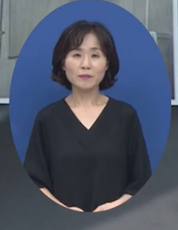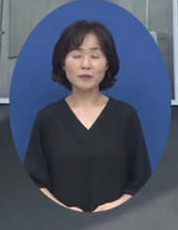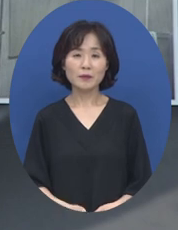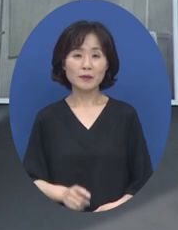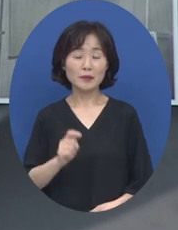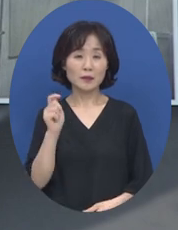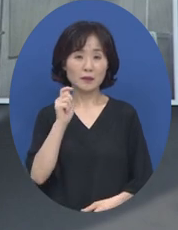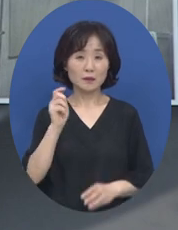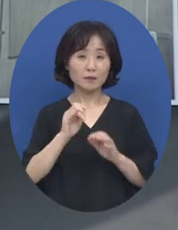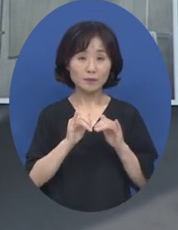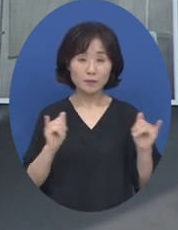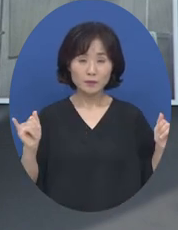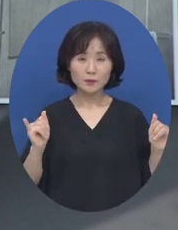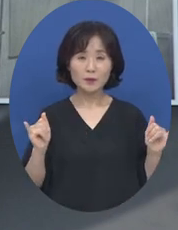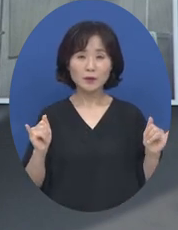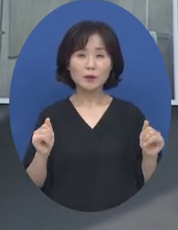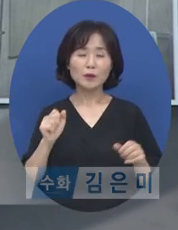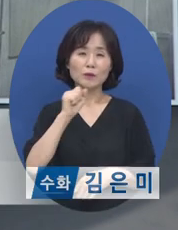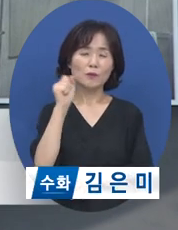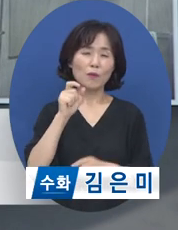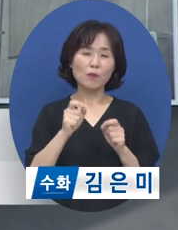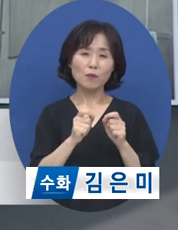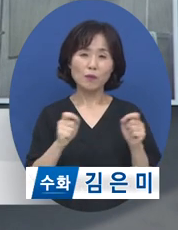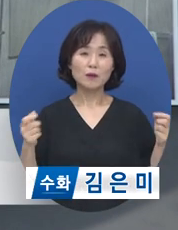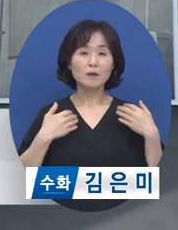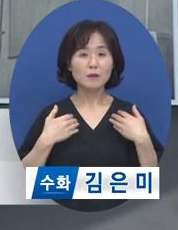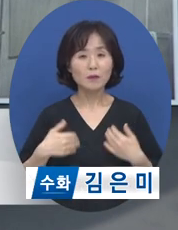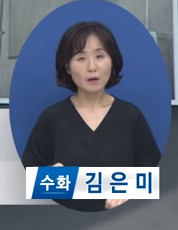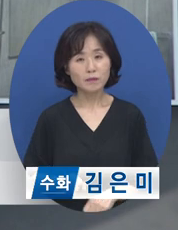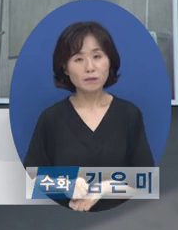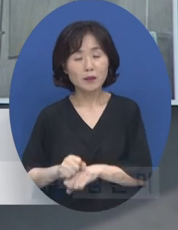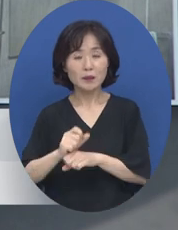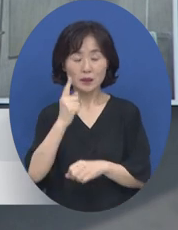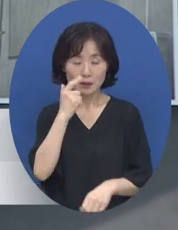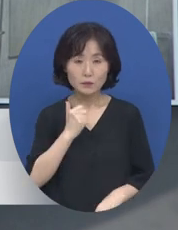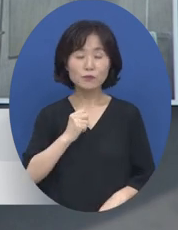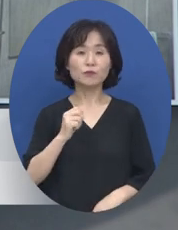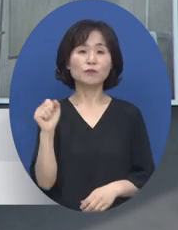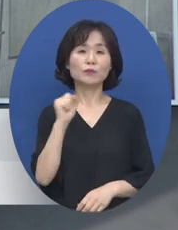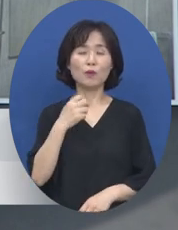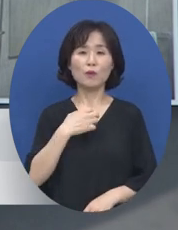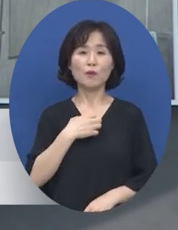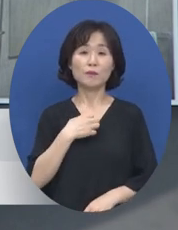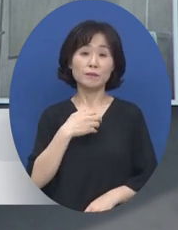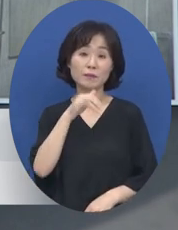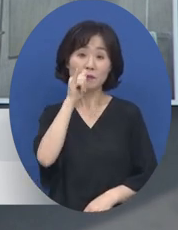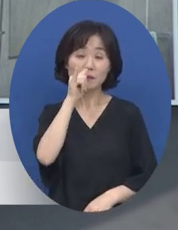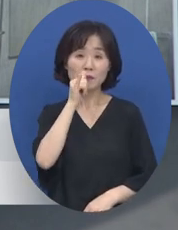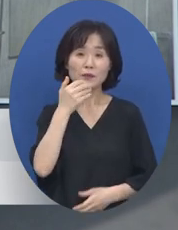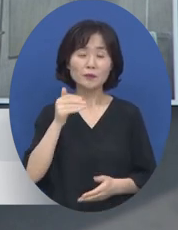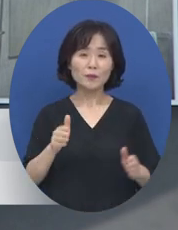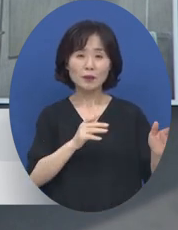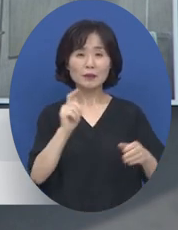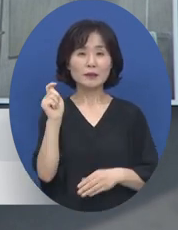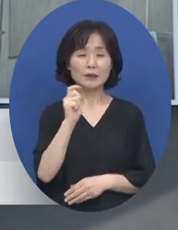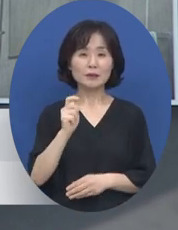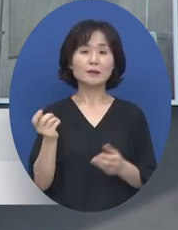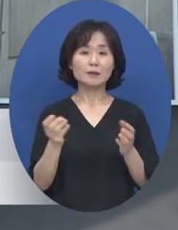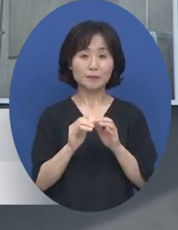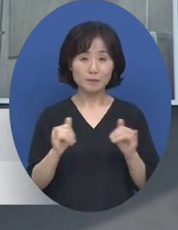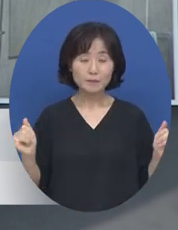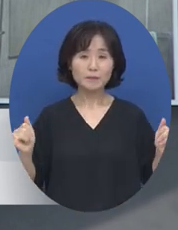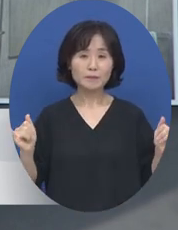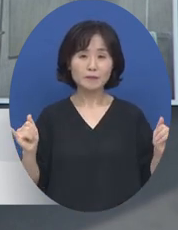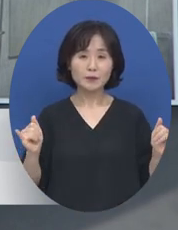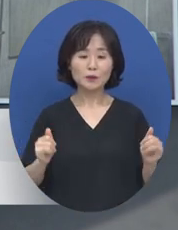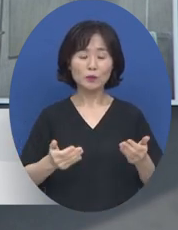택시 운수 종사자들은 장시간 운전으로 인해 피로가 쌓이거나 졸음운전 위험에 노출되곤 하는데요. 경기도가 택시 운수